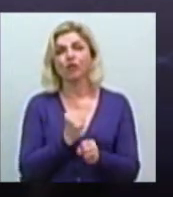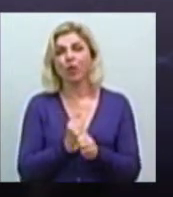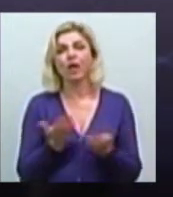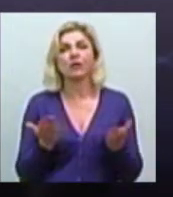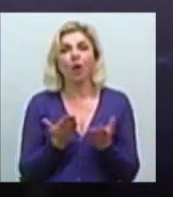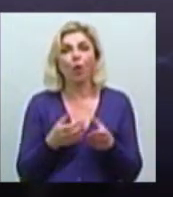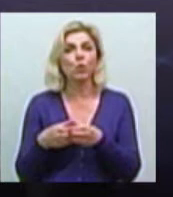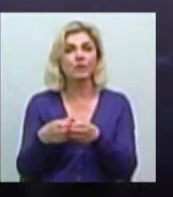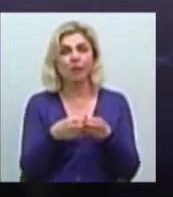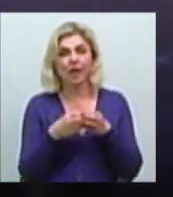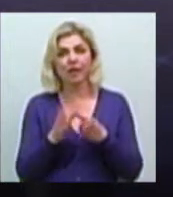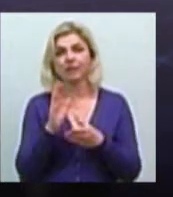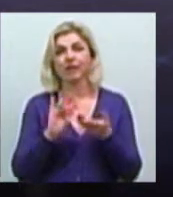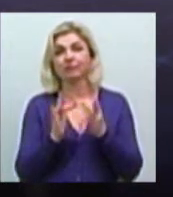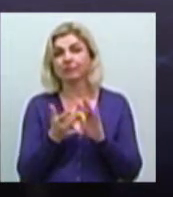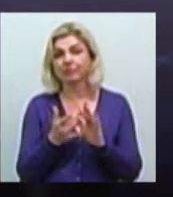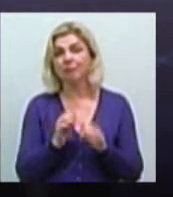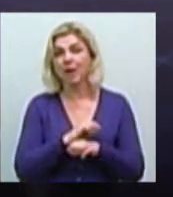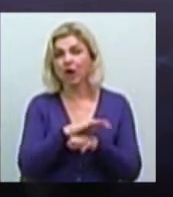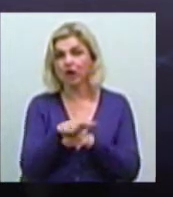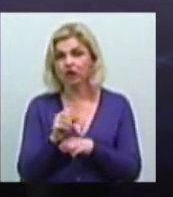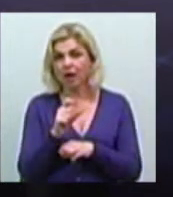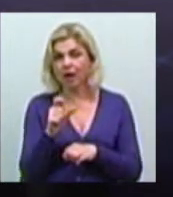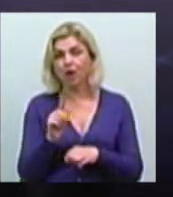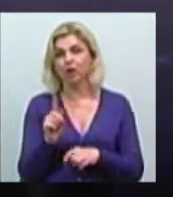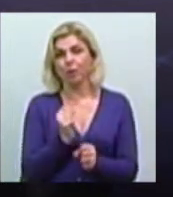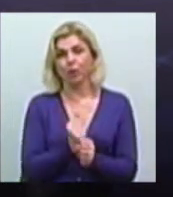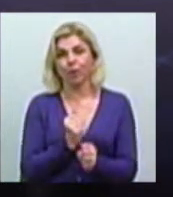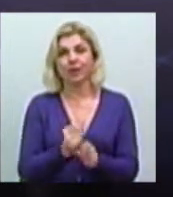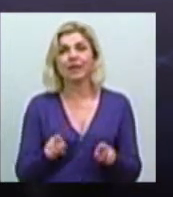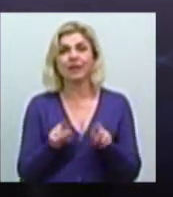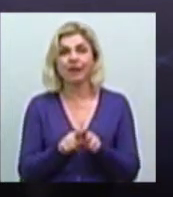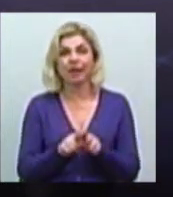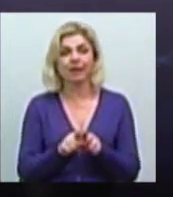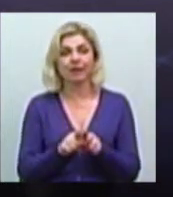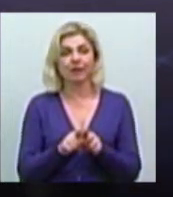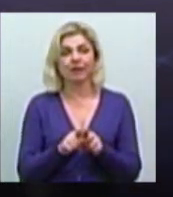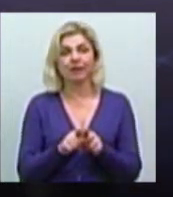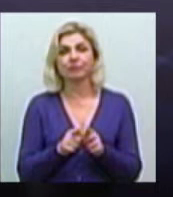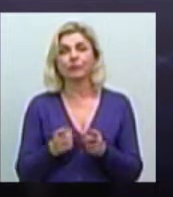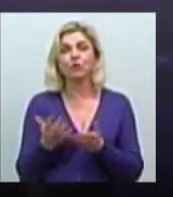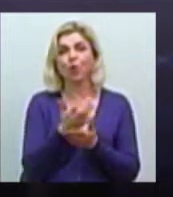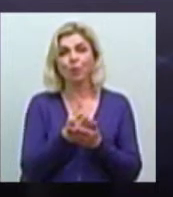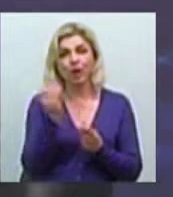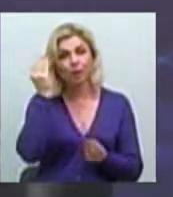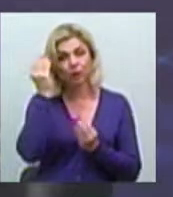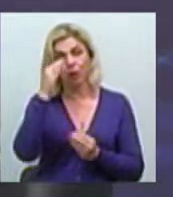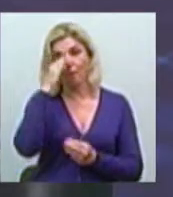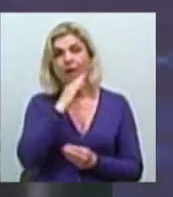якусь спільноту у соціальних мережах, щоб зробити такий зріз думок батьків